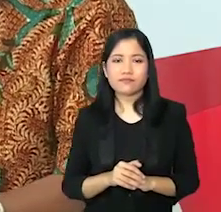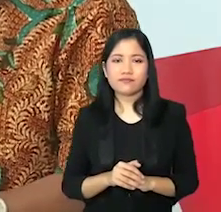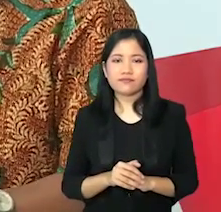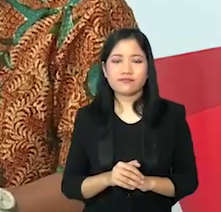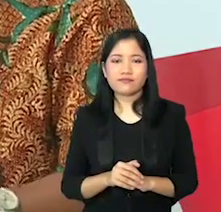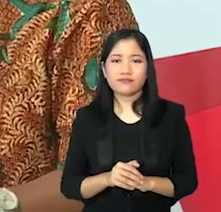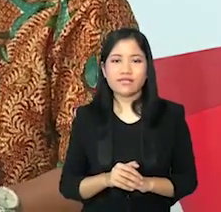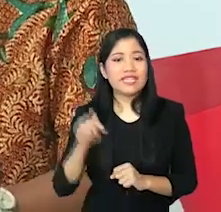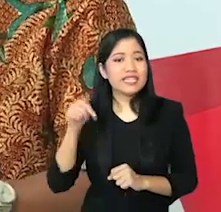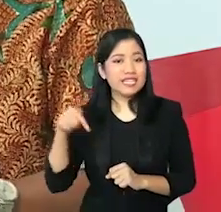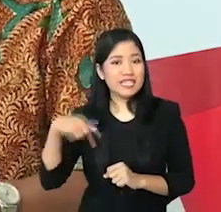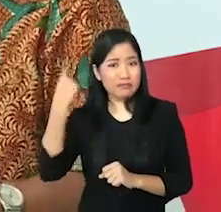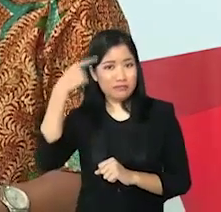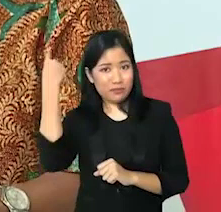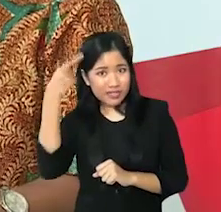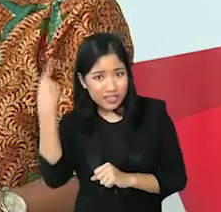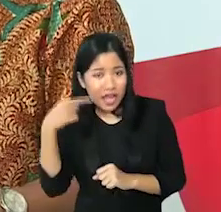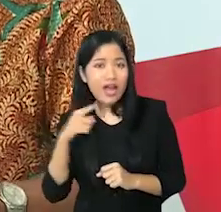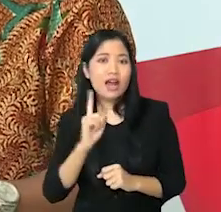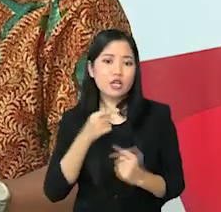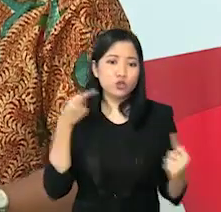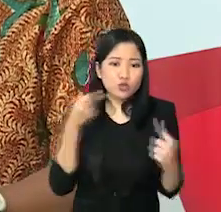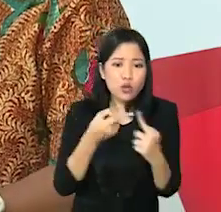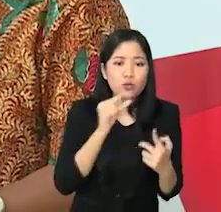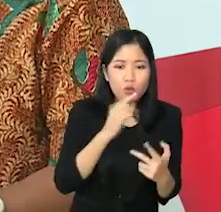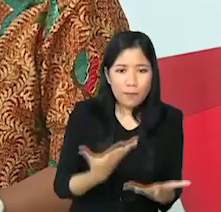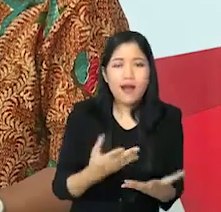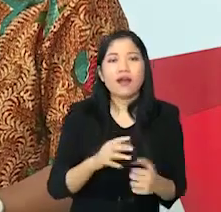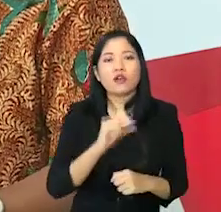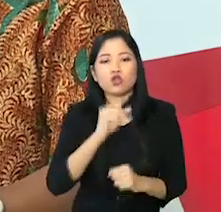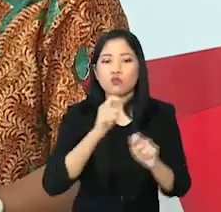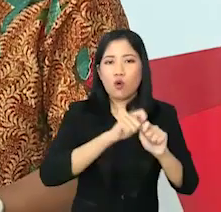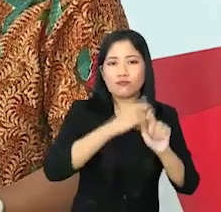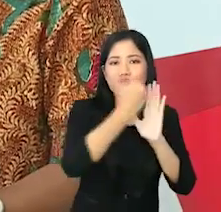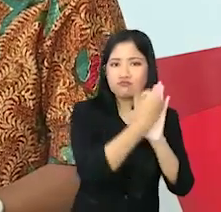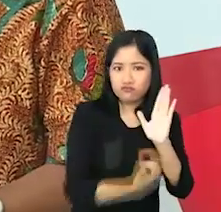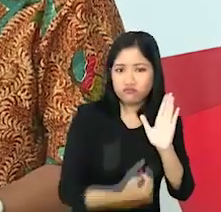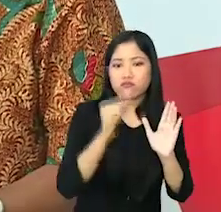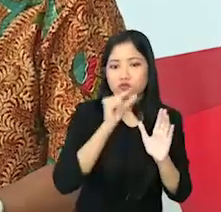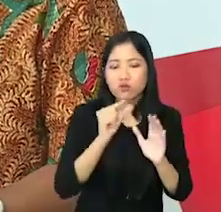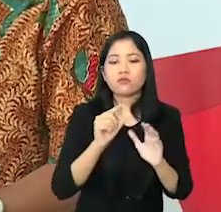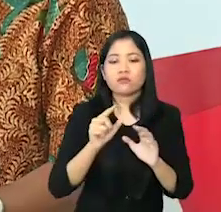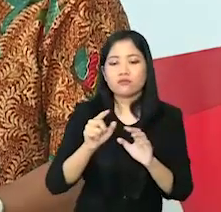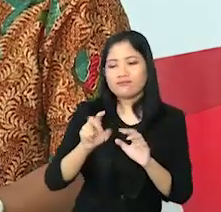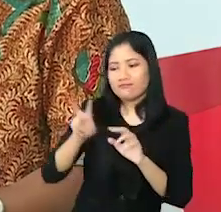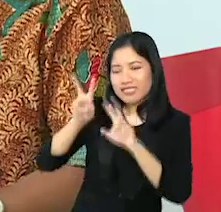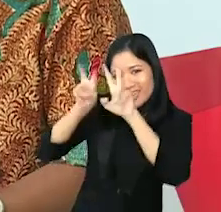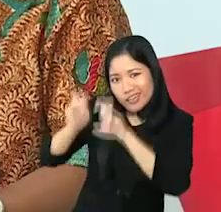menentukan kebijaksanaan kebijakan untuk melakukan skrining